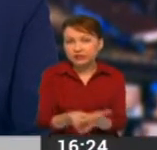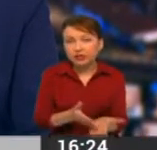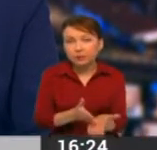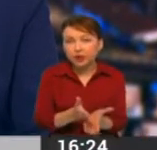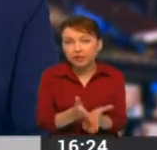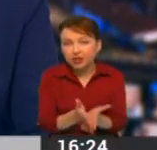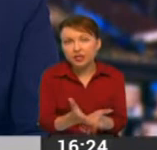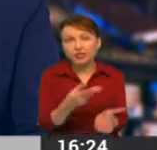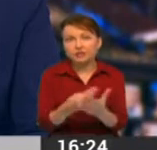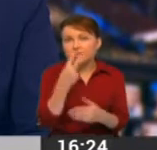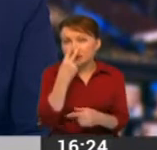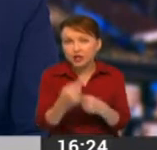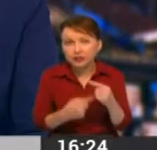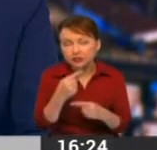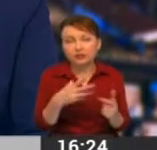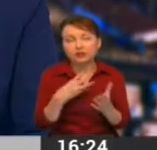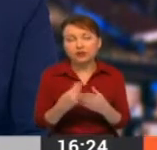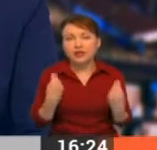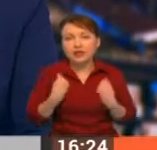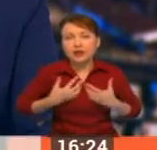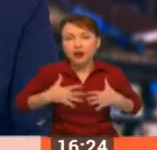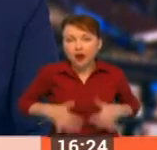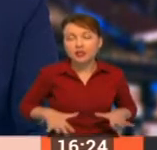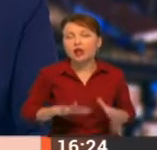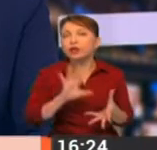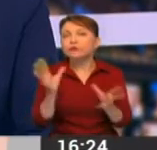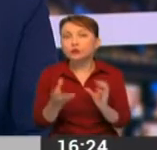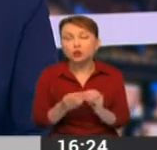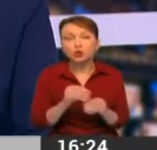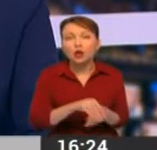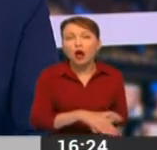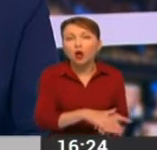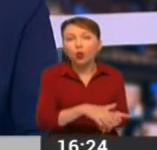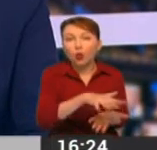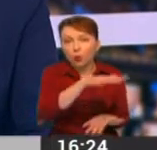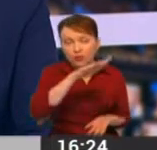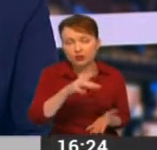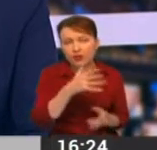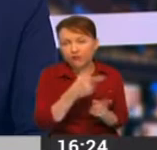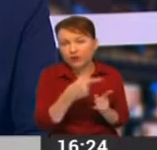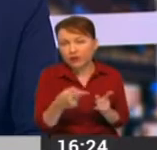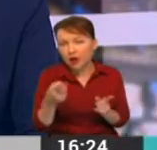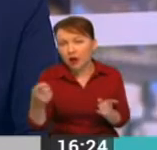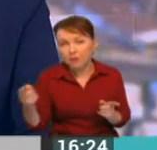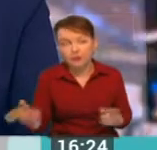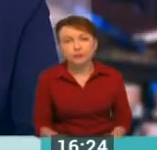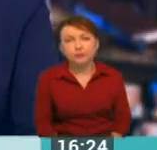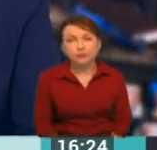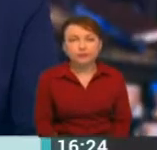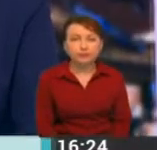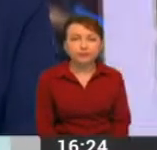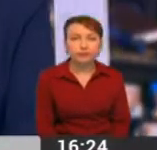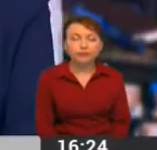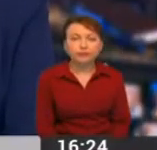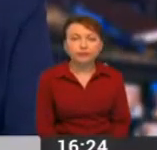свои традиции, и свои наряды, и все, что у них накоплено веками в их регионе. Ну, а